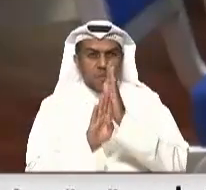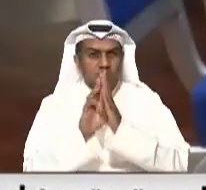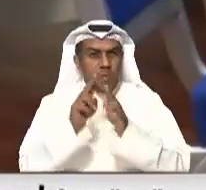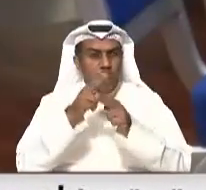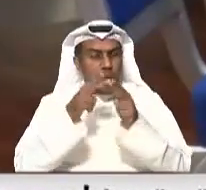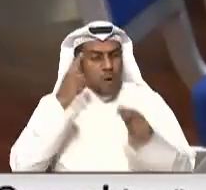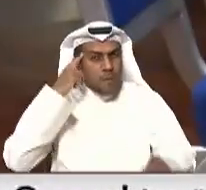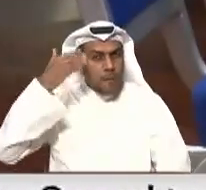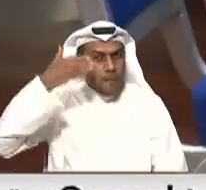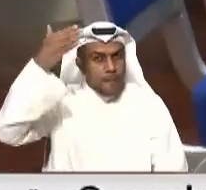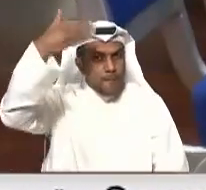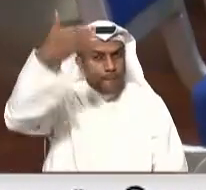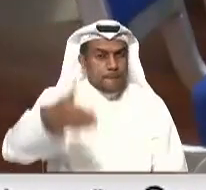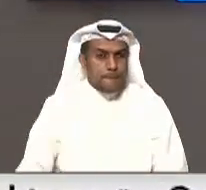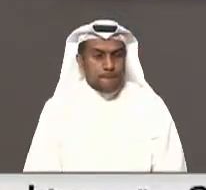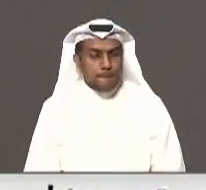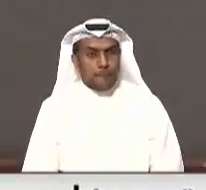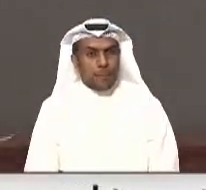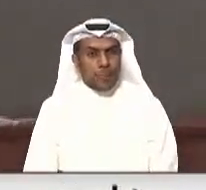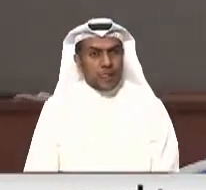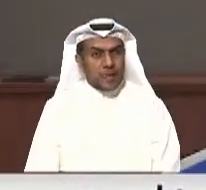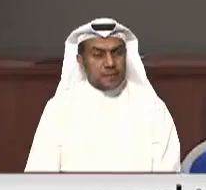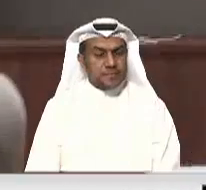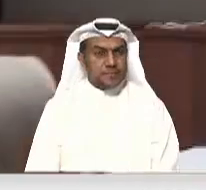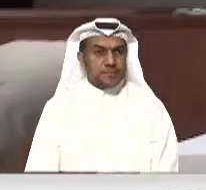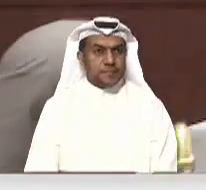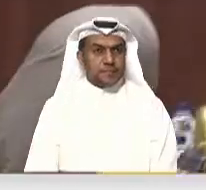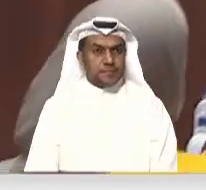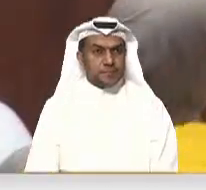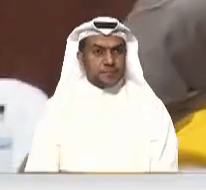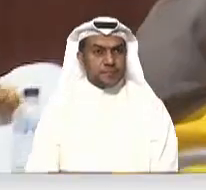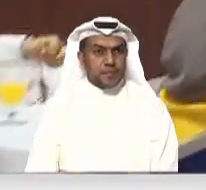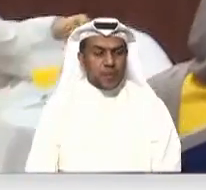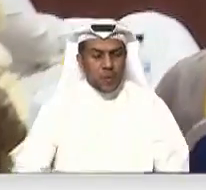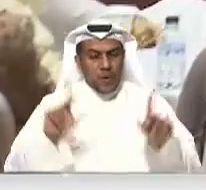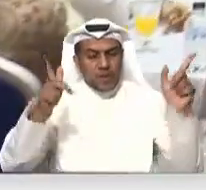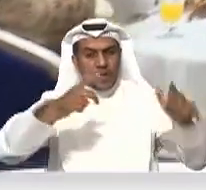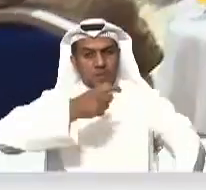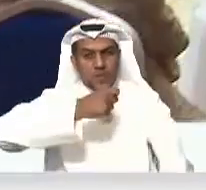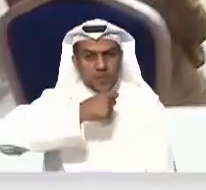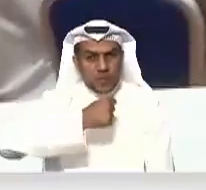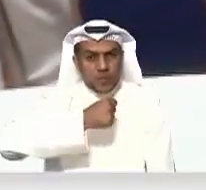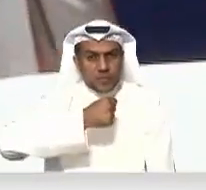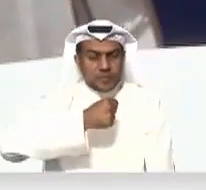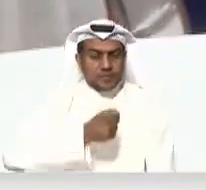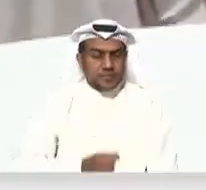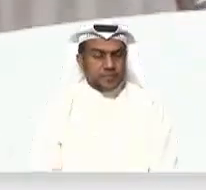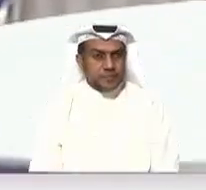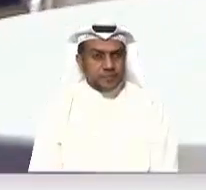التنموية كويت جديدة. فهد التركي، تلفزيون دولة الكويت.